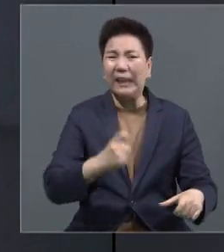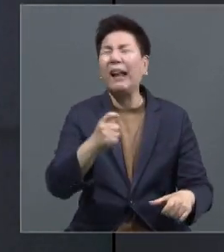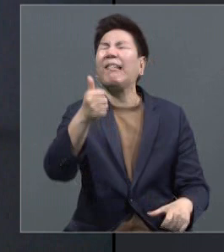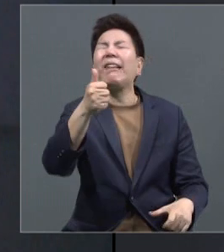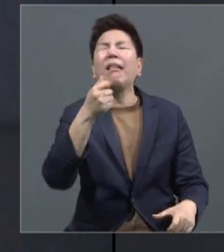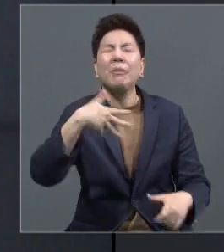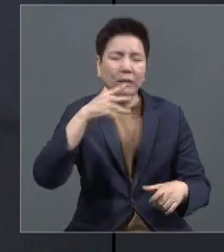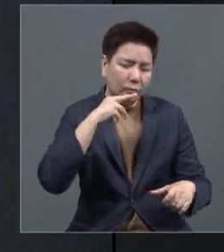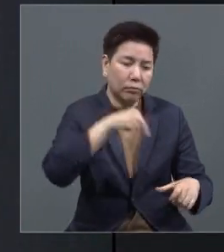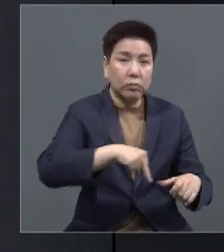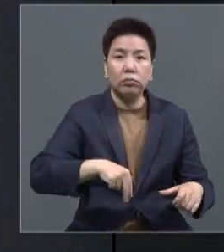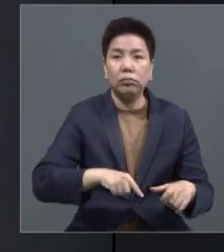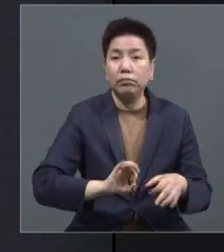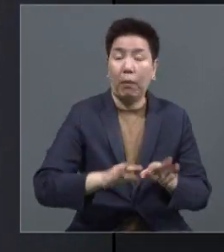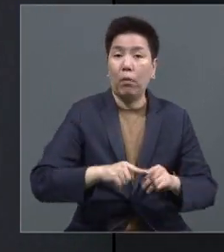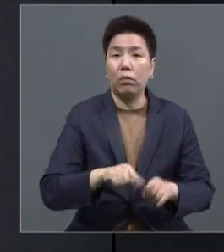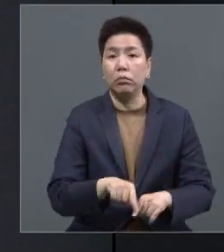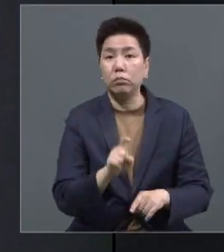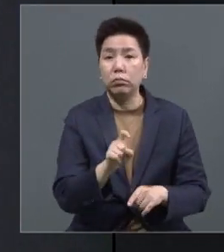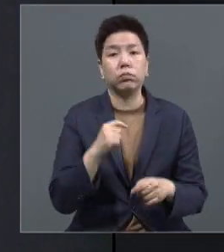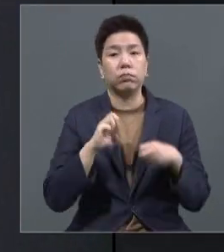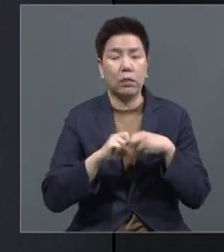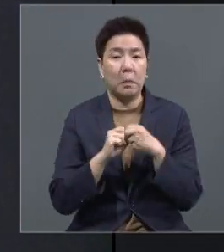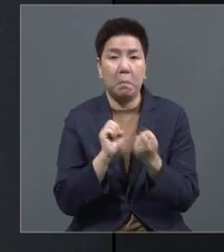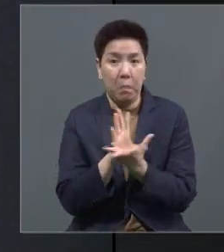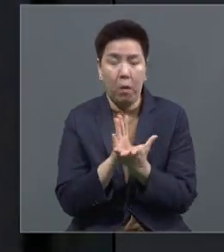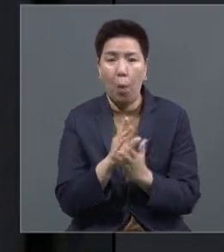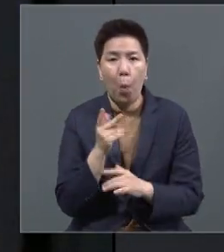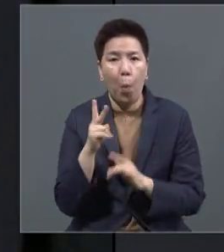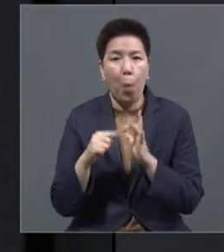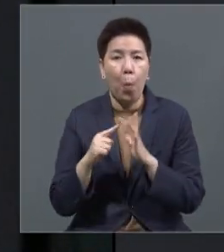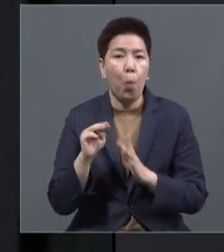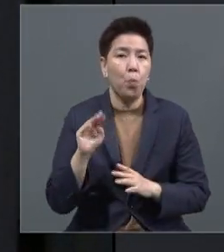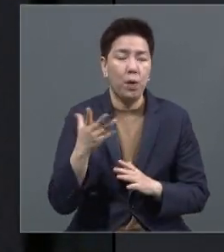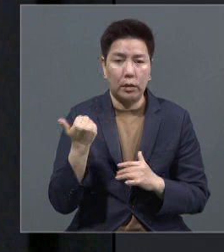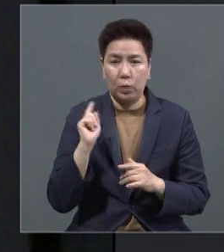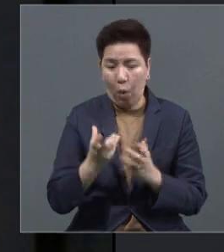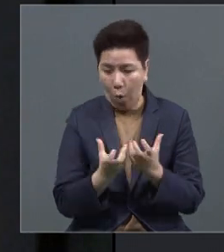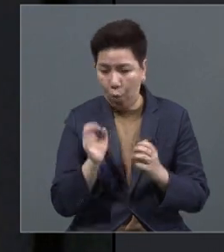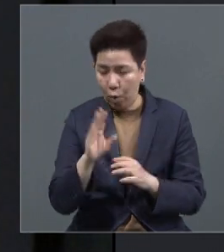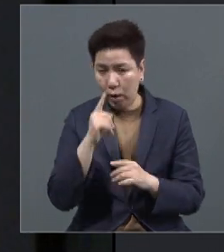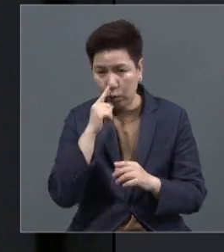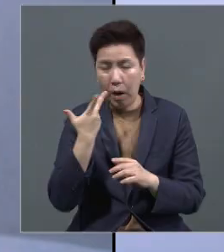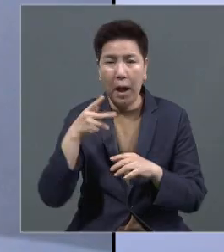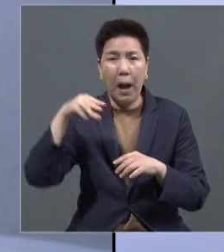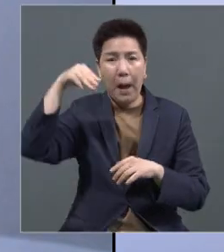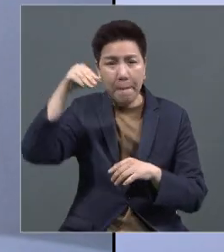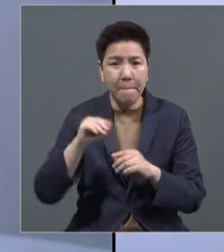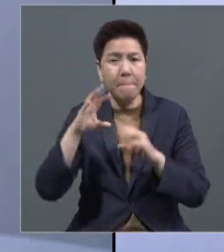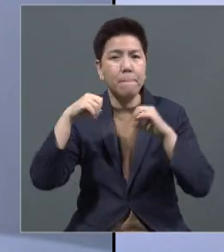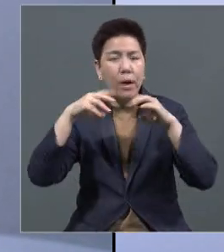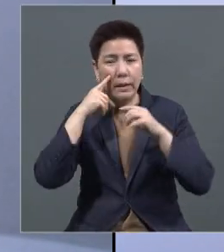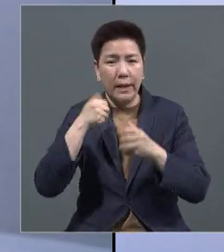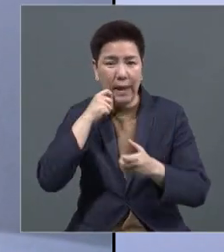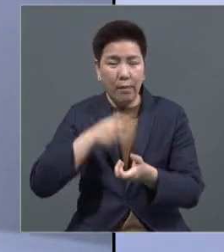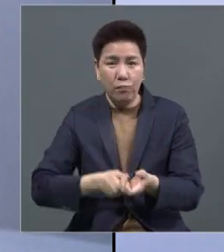ยังพอใช้ได้ปล่อยมันไปเนี่ยบางทีมันเกิดไฟไหม้ขึ้นมาไม่คุ้มกันเลยนะครับที่สำคัญต้องติดตั้งอุปกรณ์และระงับเหตุไฟไหม้ด้วยนะถัง